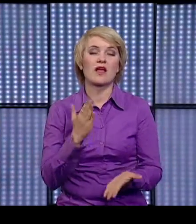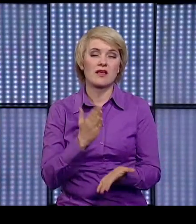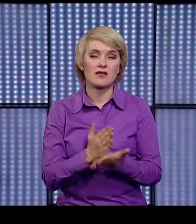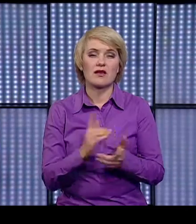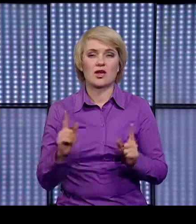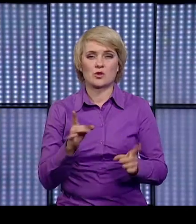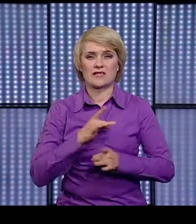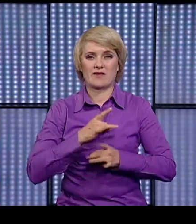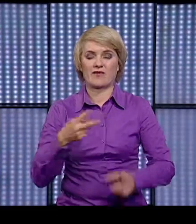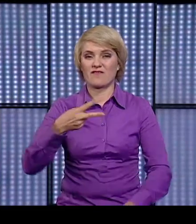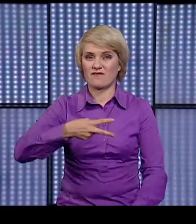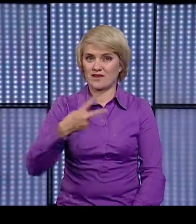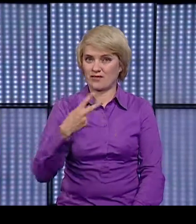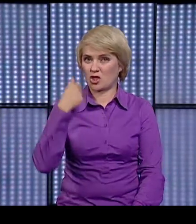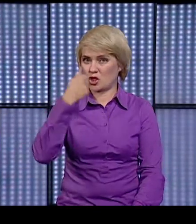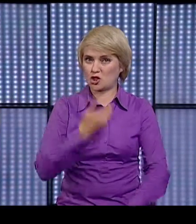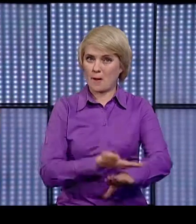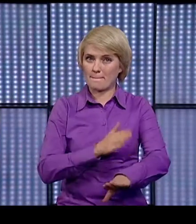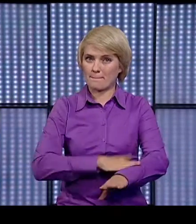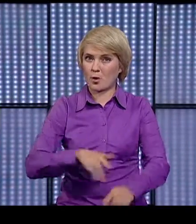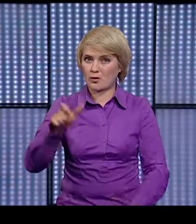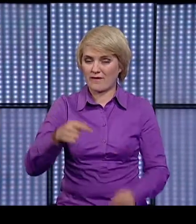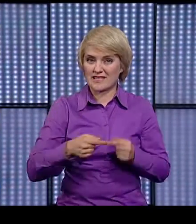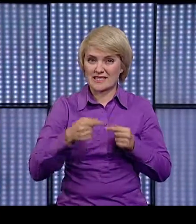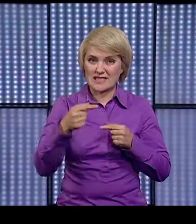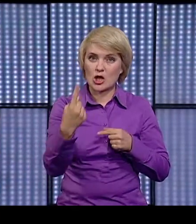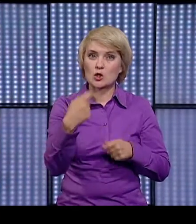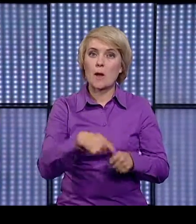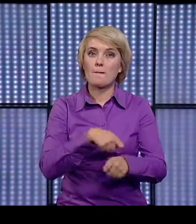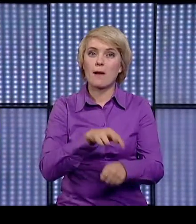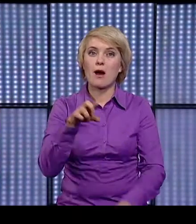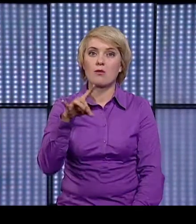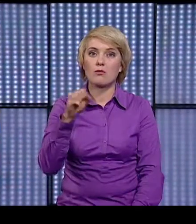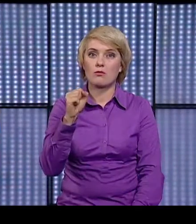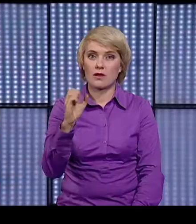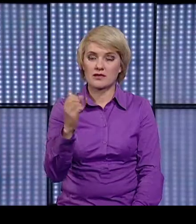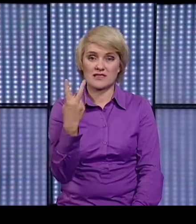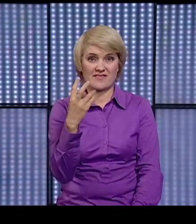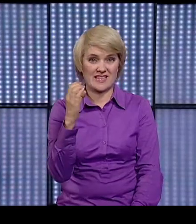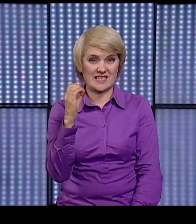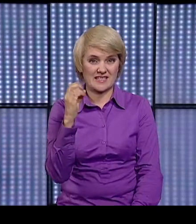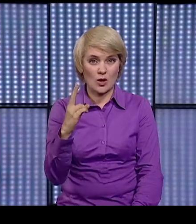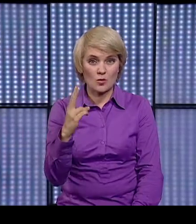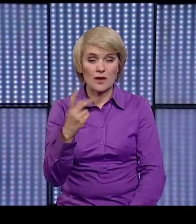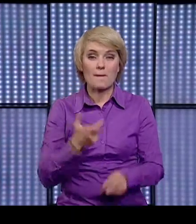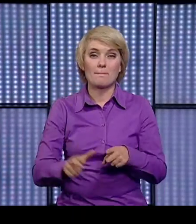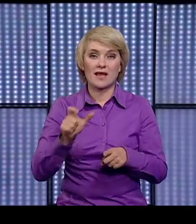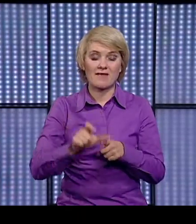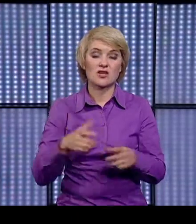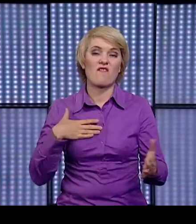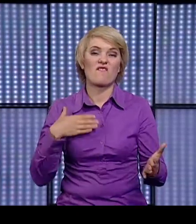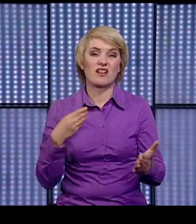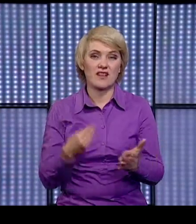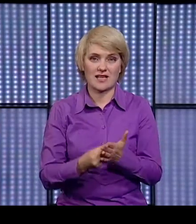святкувати. 22-річний полтавець на дистанції 100 метрів брасом майже на 2 секунди перевершив власний же світовий рекорд